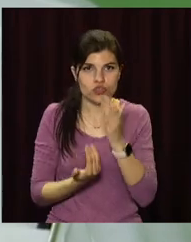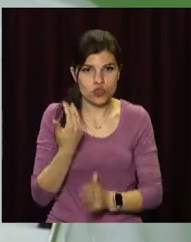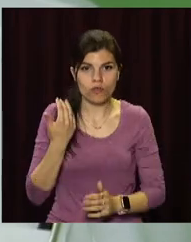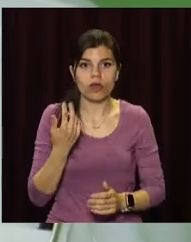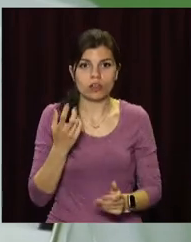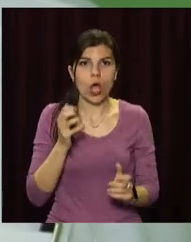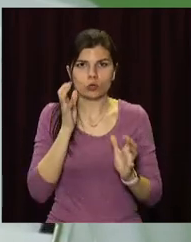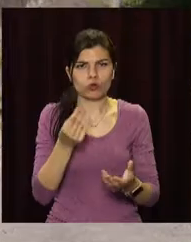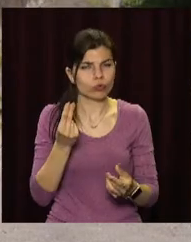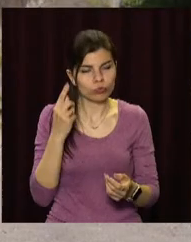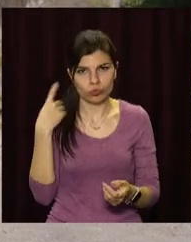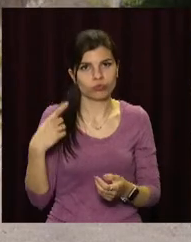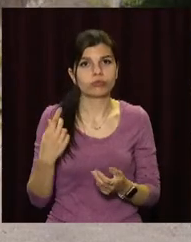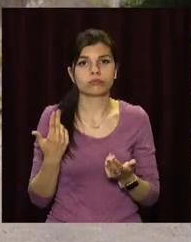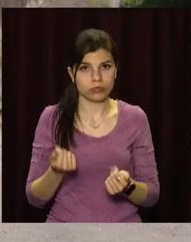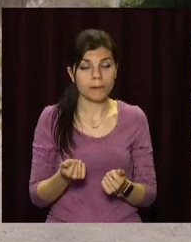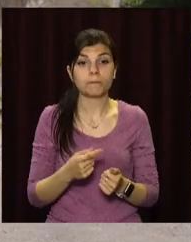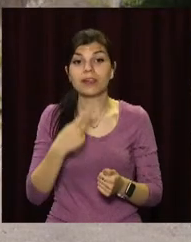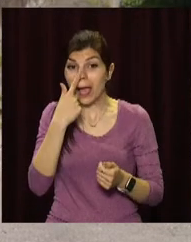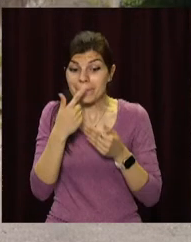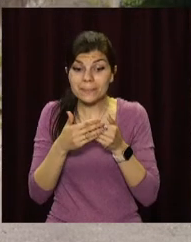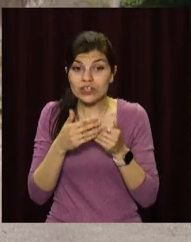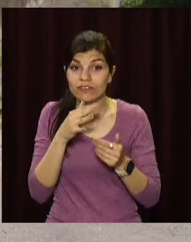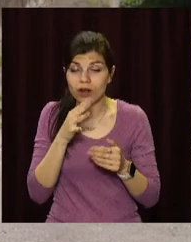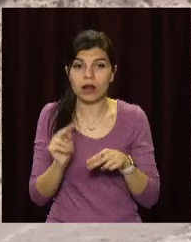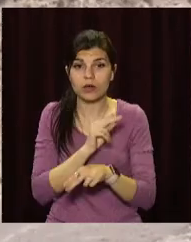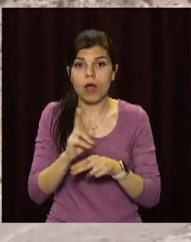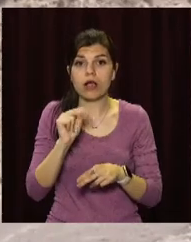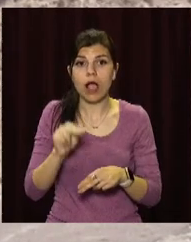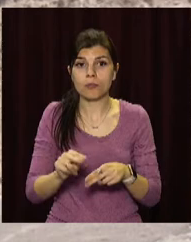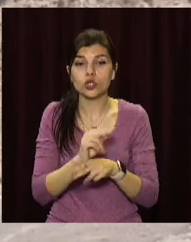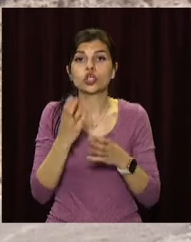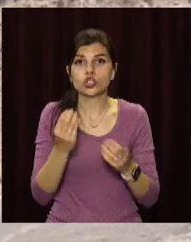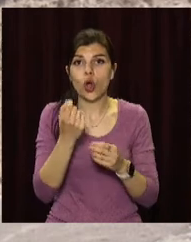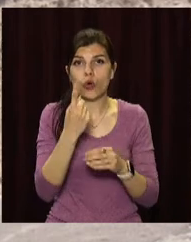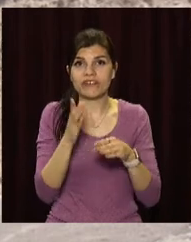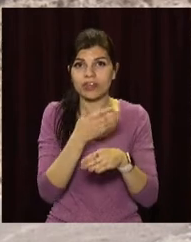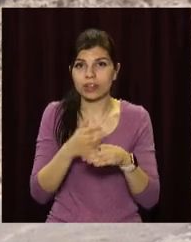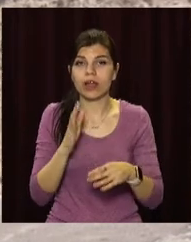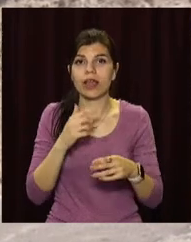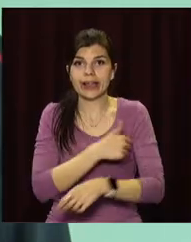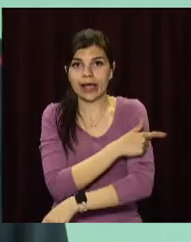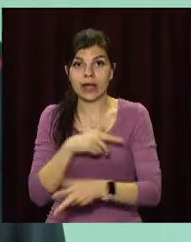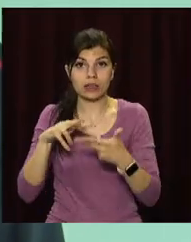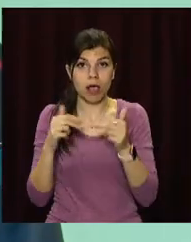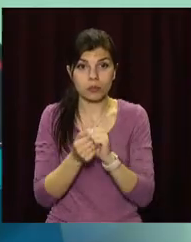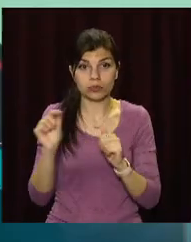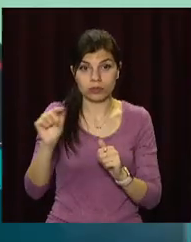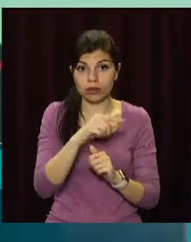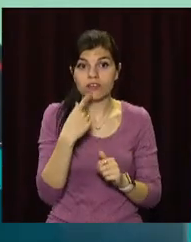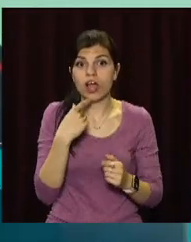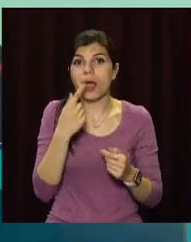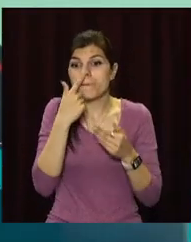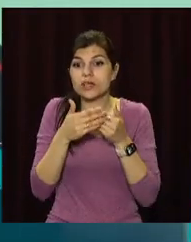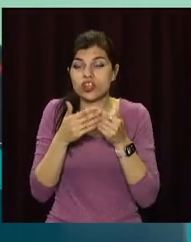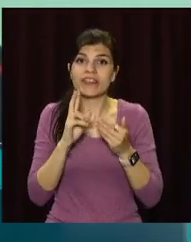достатньо серйозну суму грошей. Найближчим часом капітально відремонтують ще 11 відділень у лікарнях Кам'янського. Ближайші 2-3